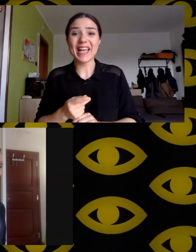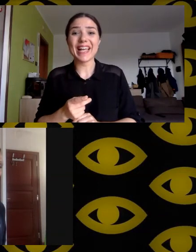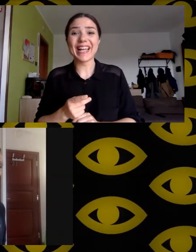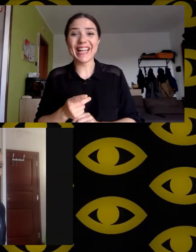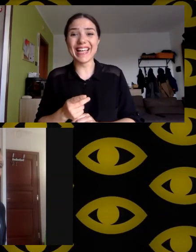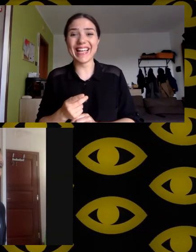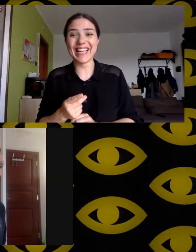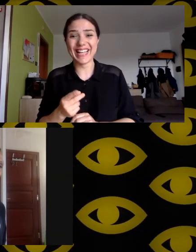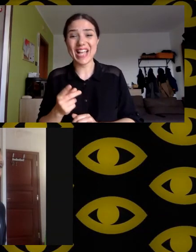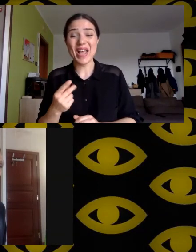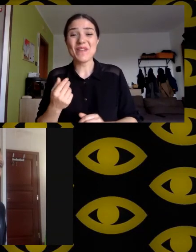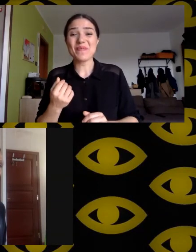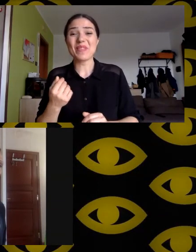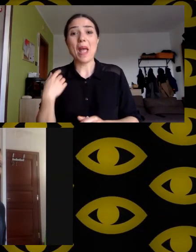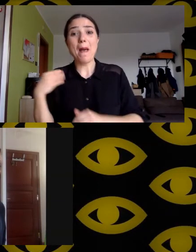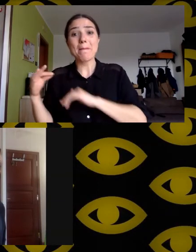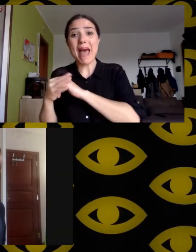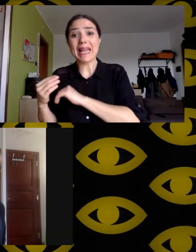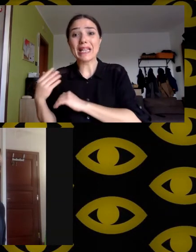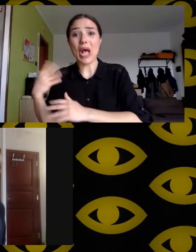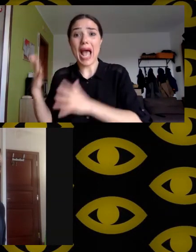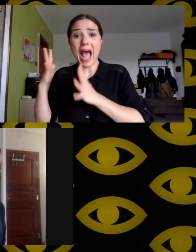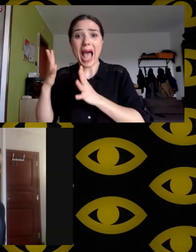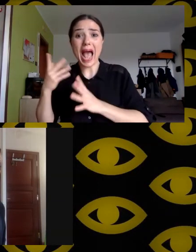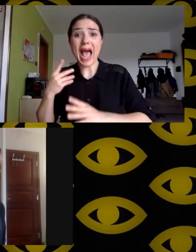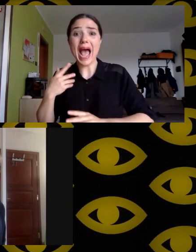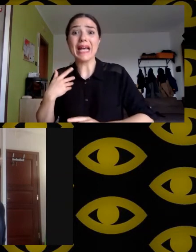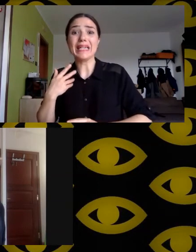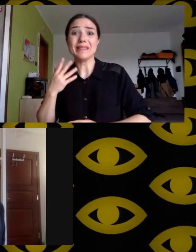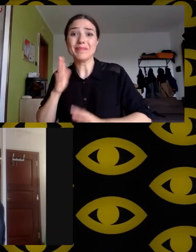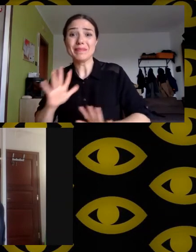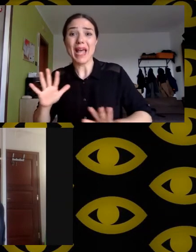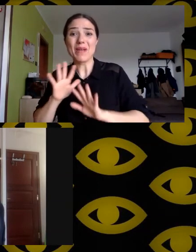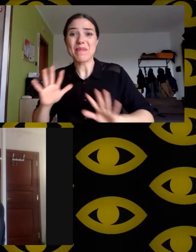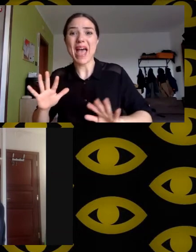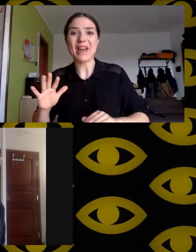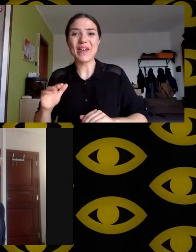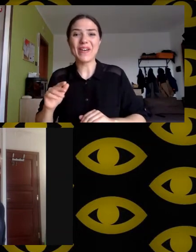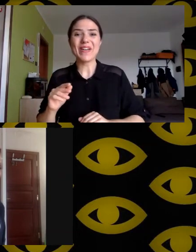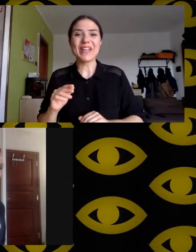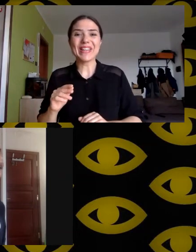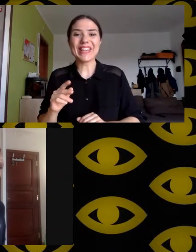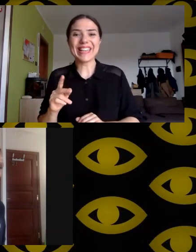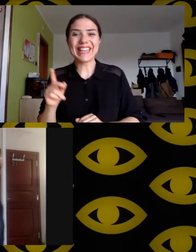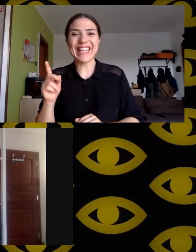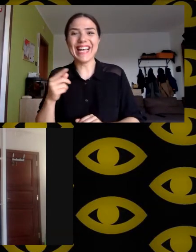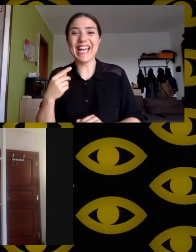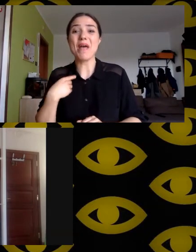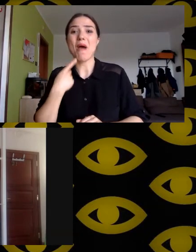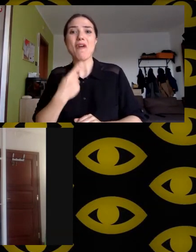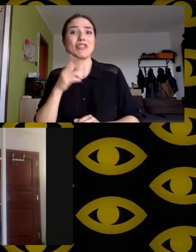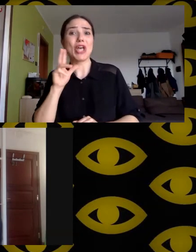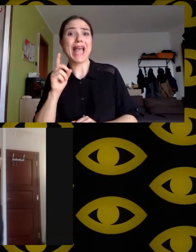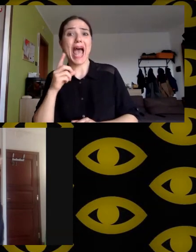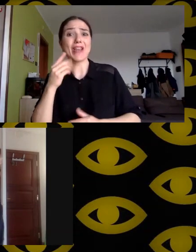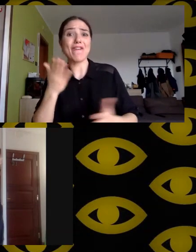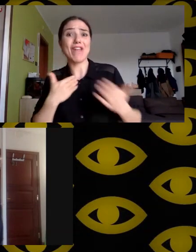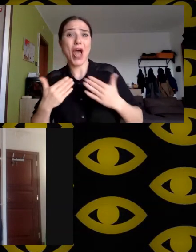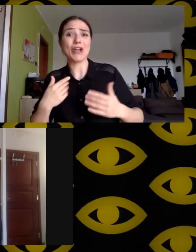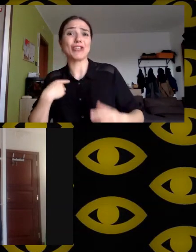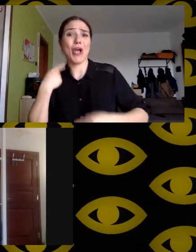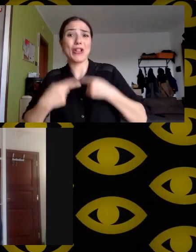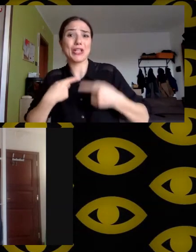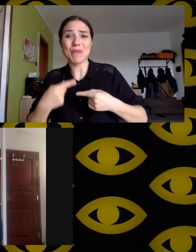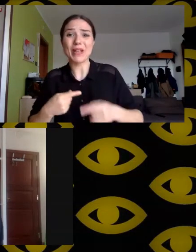piano. Solo che ho visto che Dario andava spedito, ho detto vabbè, ma Dario va veloce, si sarà abituato.